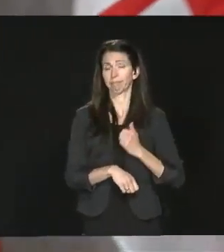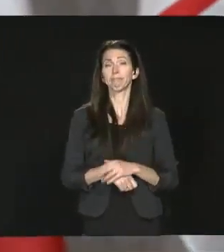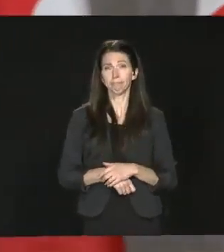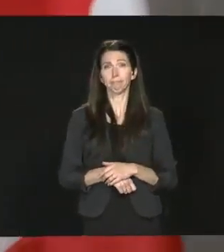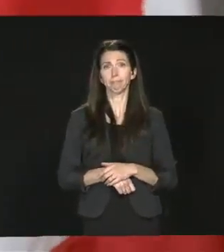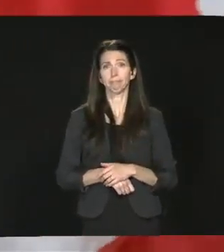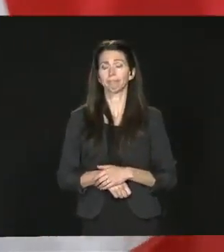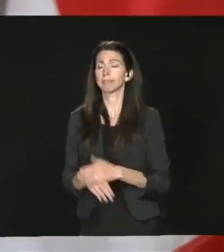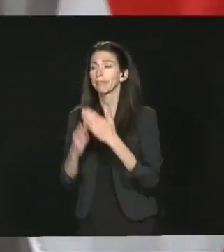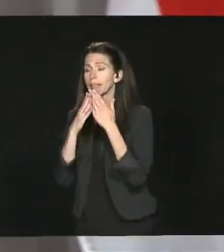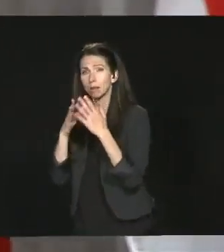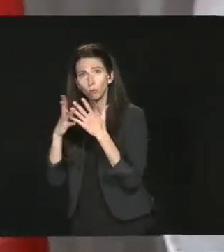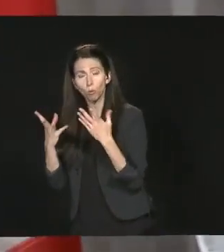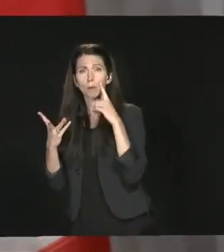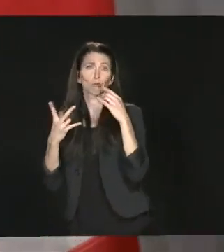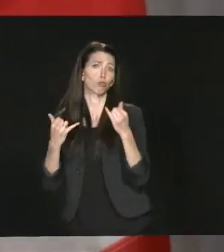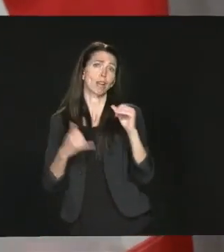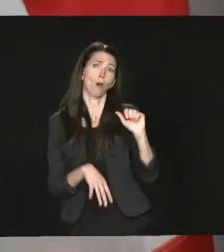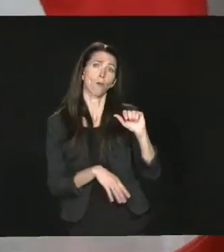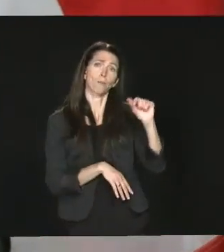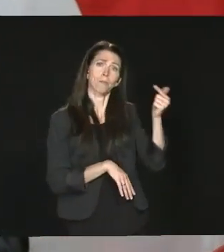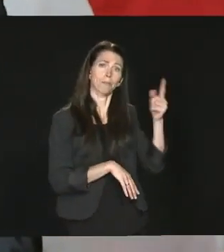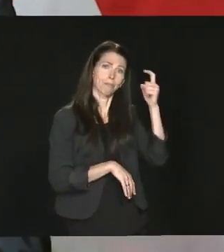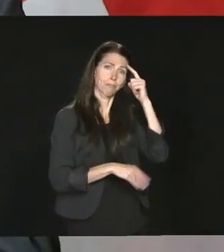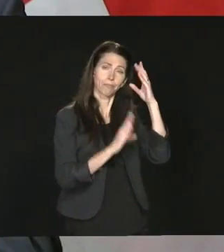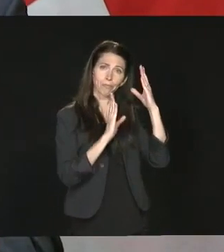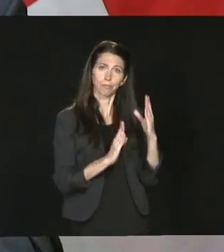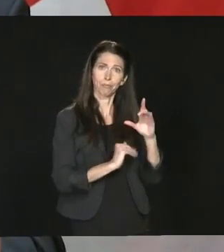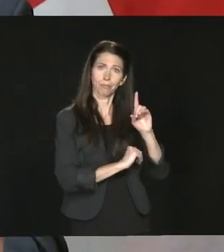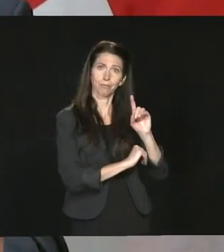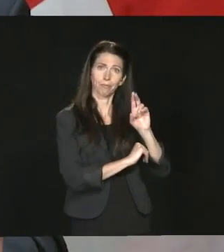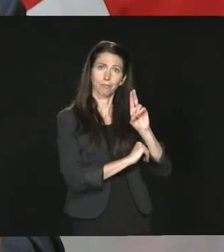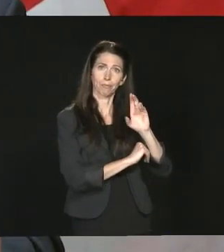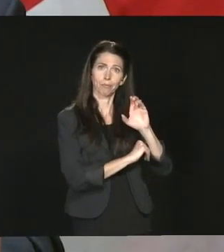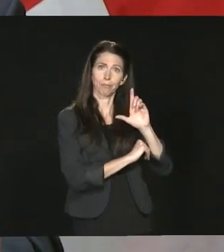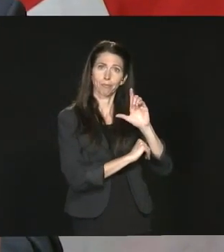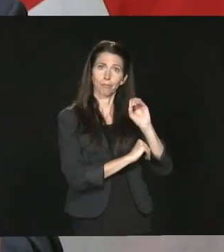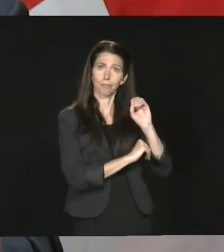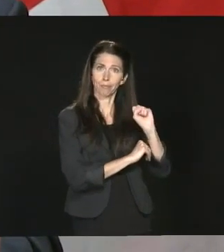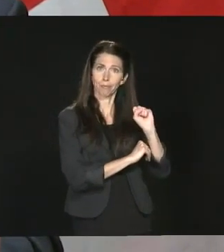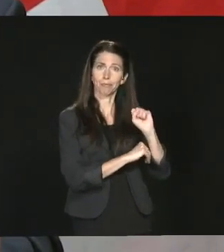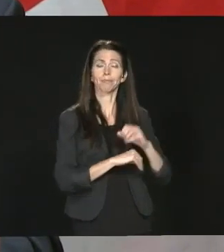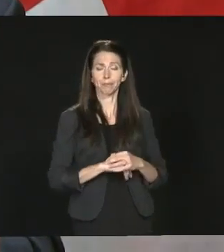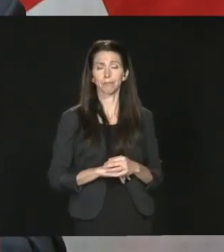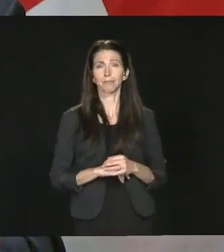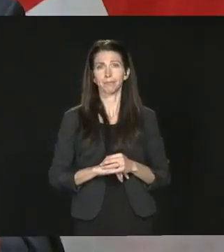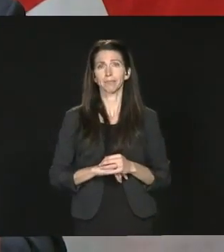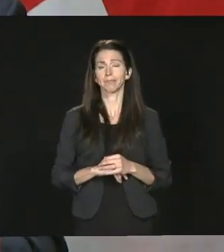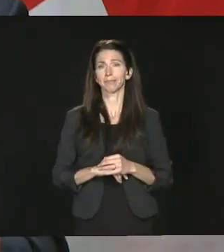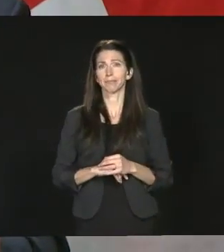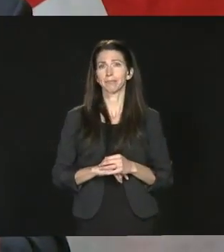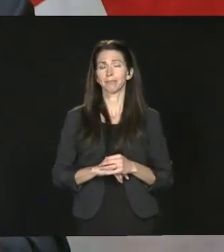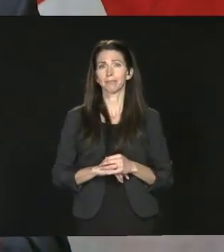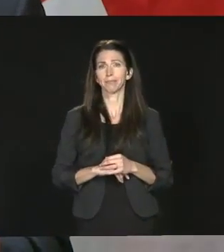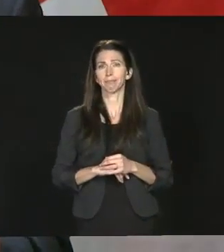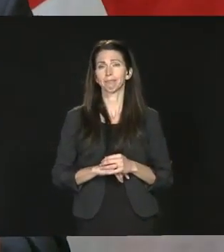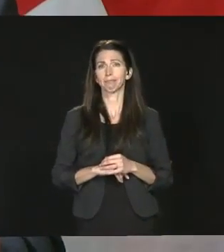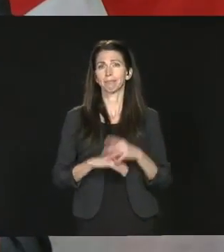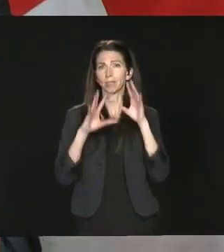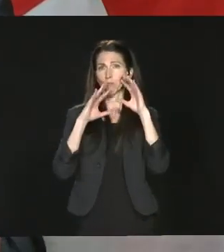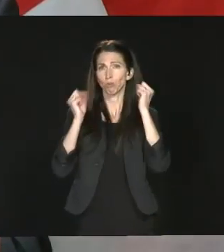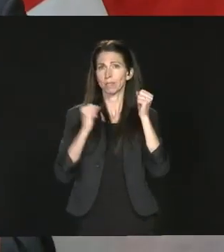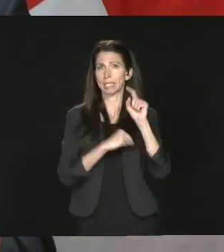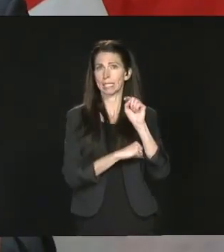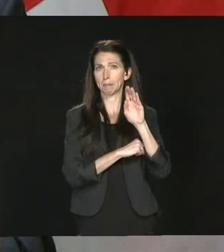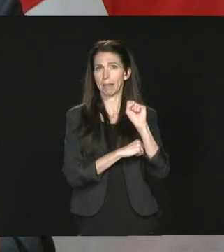Duclos. Jean-Yves, s'il vous plaît. Merci, Christia. Good afternoon, everyone. Bonjour, tout le monde. Aujourd'hui, un certain nombre de nouvelles